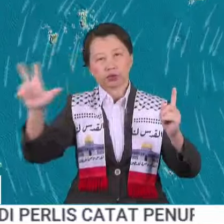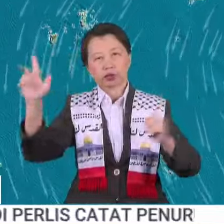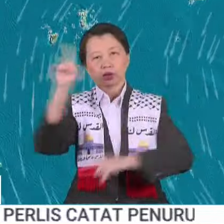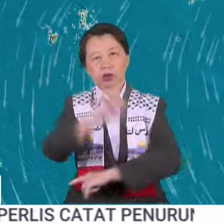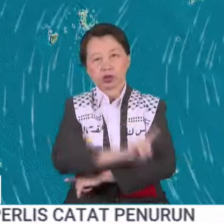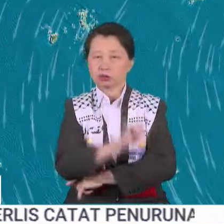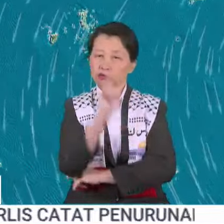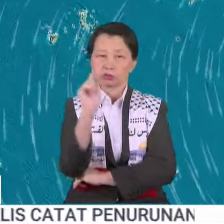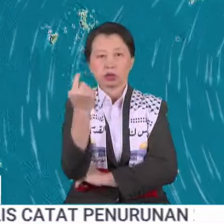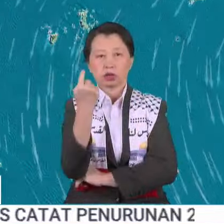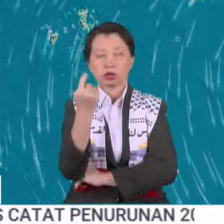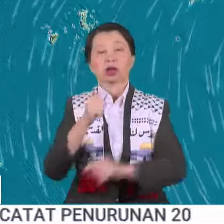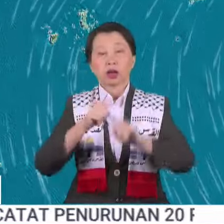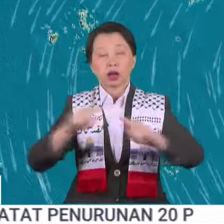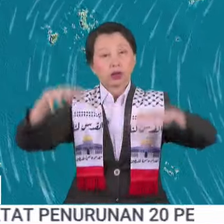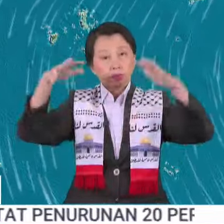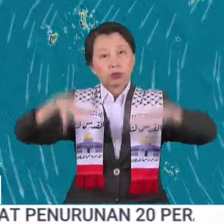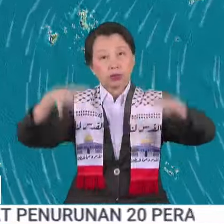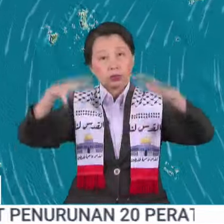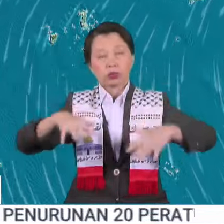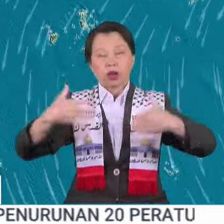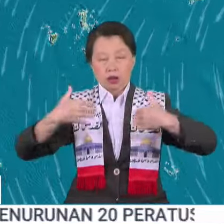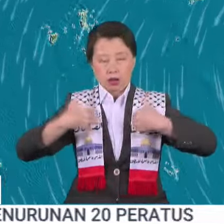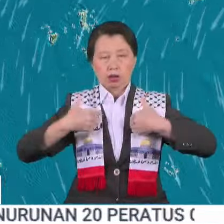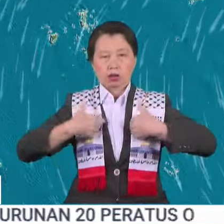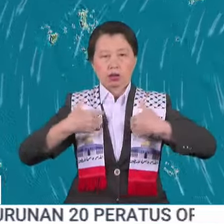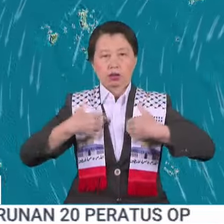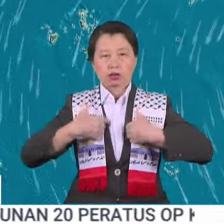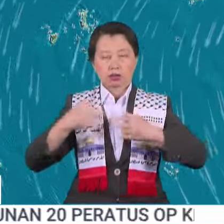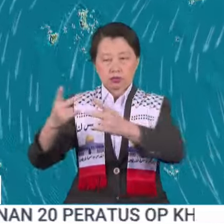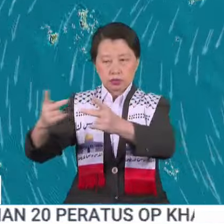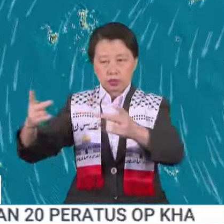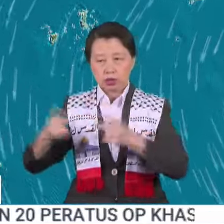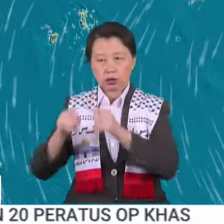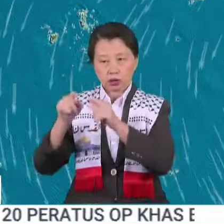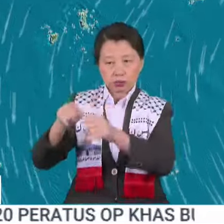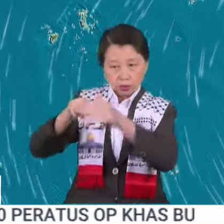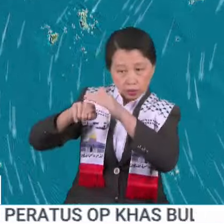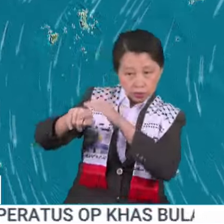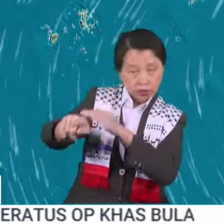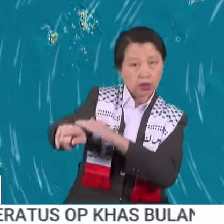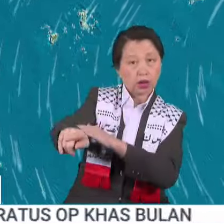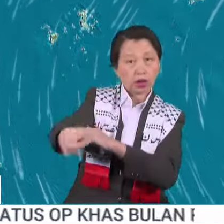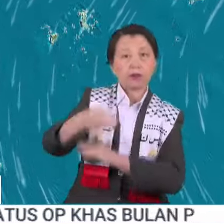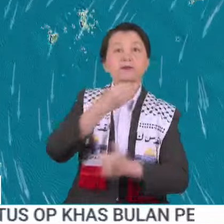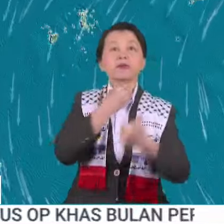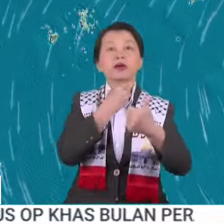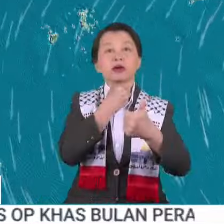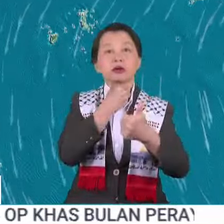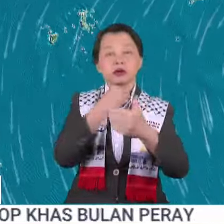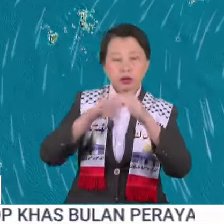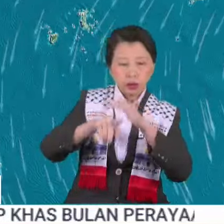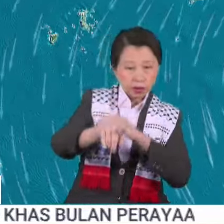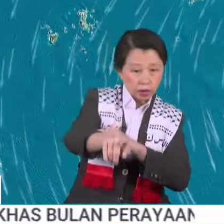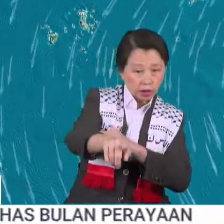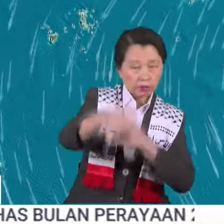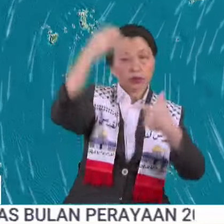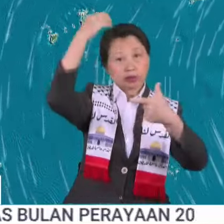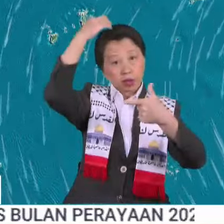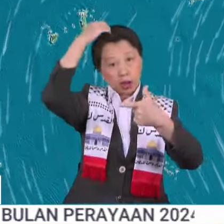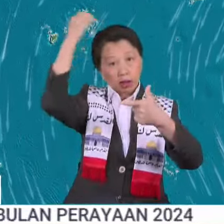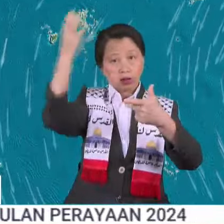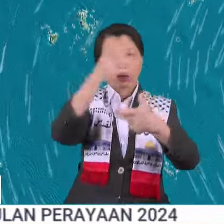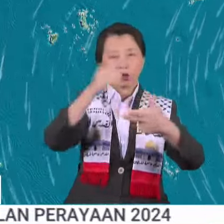sahaja lagi. Namun hujan juga turut dicerap melibatkan kawasan di sekitar pedalaman negeri Perak, pedalaman negeri